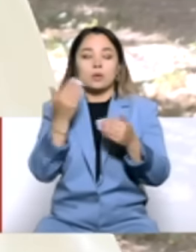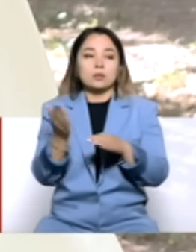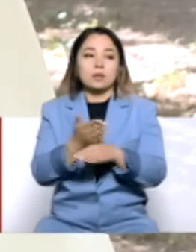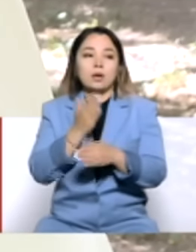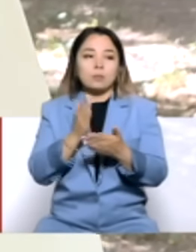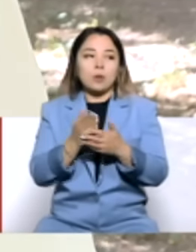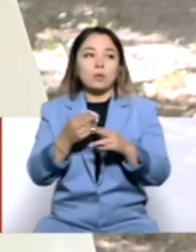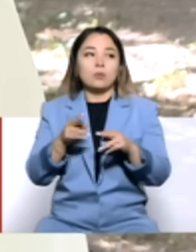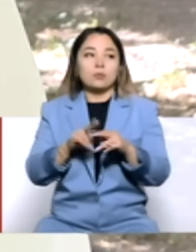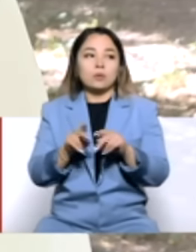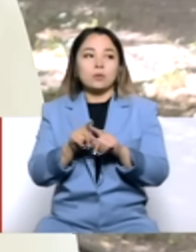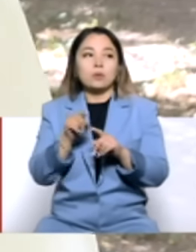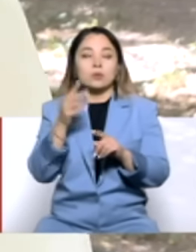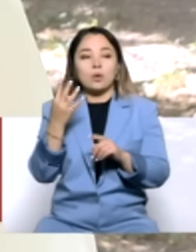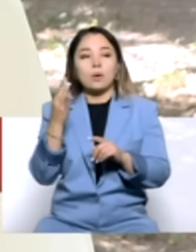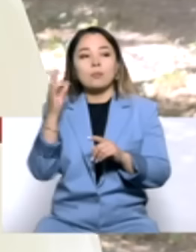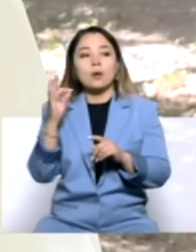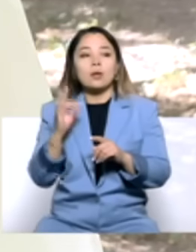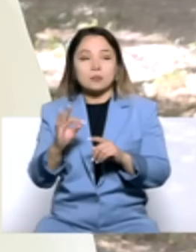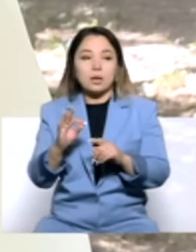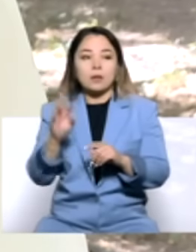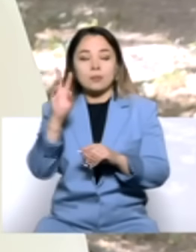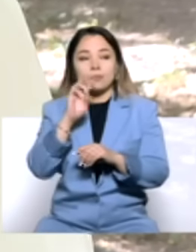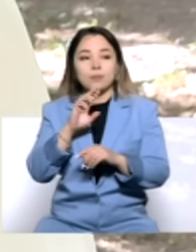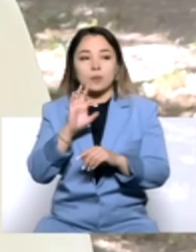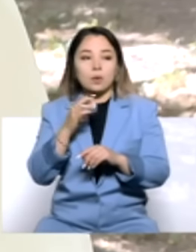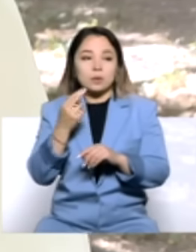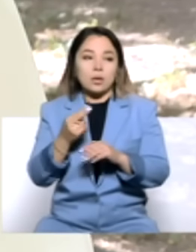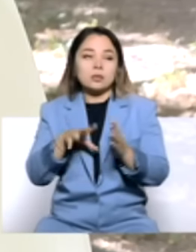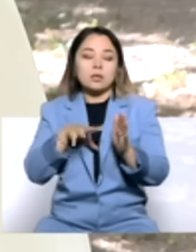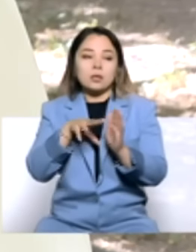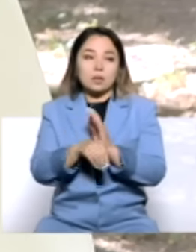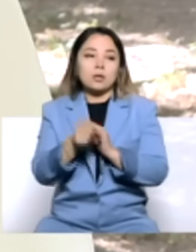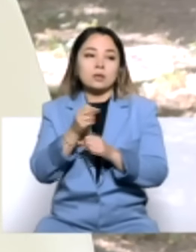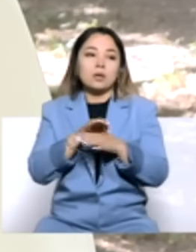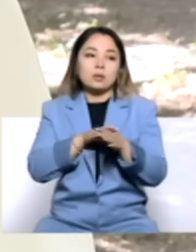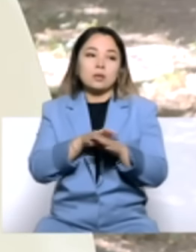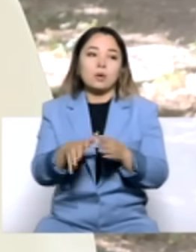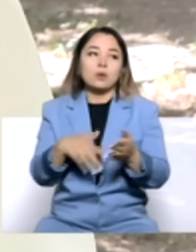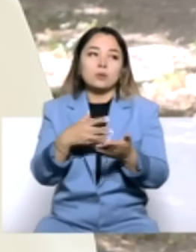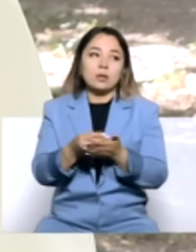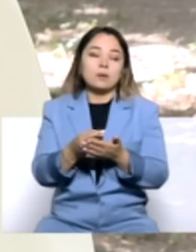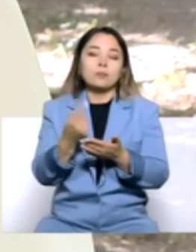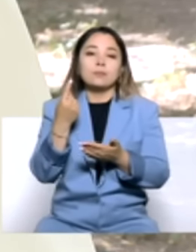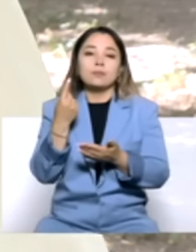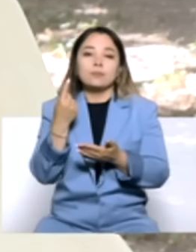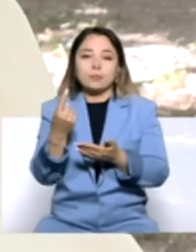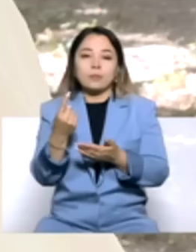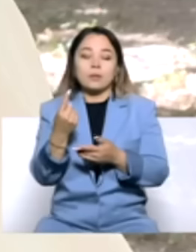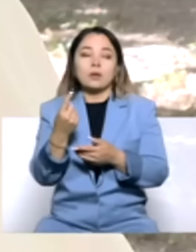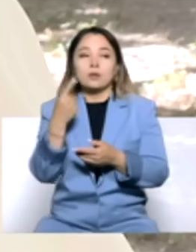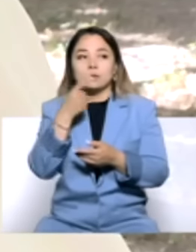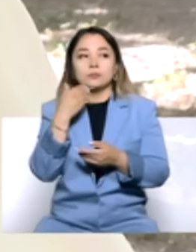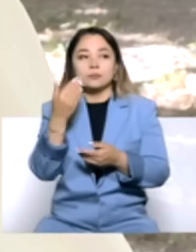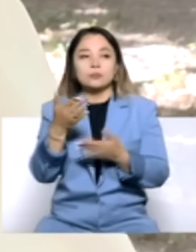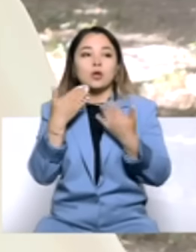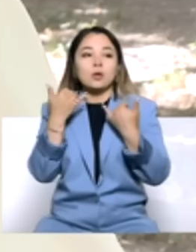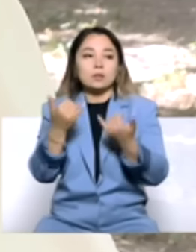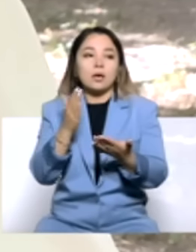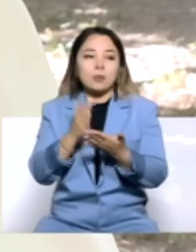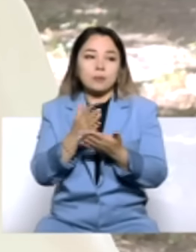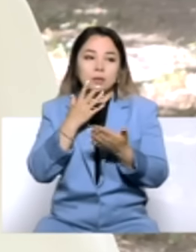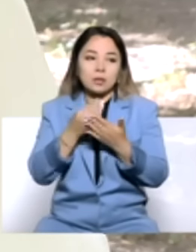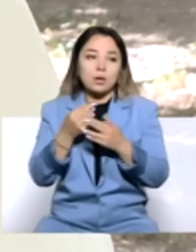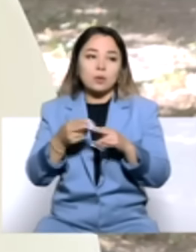отыр, бірақ оның орнына 4%-ды әлеуметтік аударымдарды қосып отыр. Яғни бұл бір жағынан алып жеңілдетіп отыр